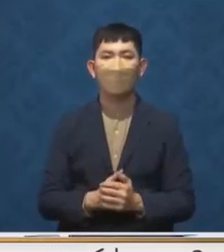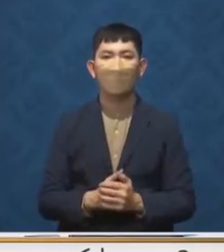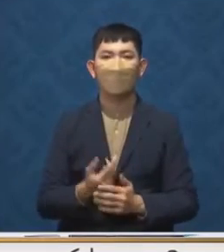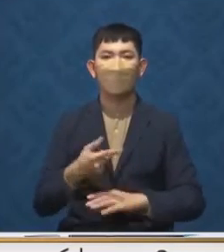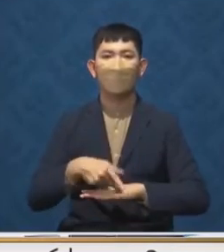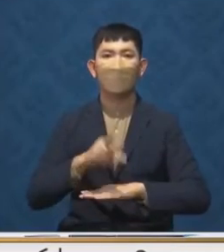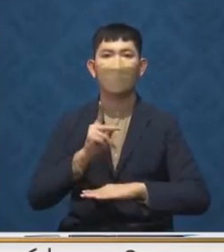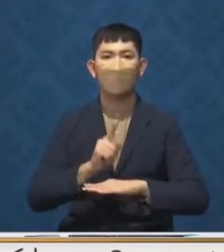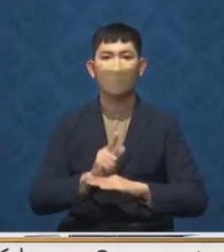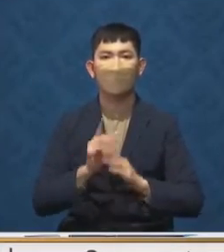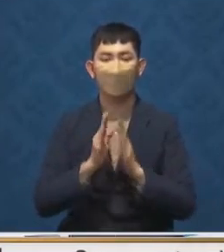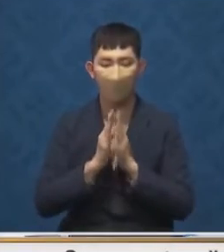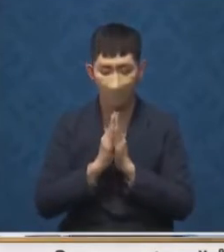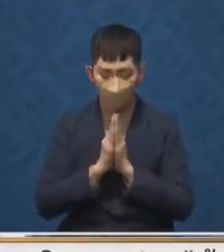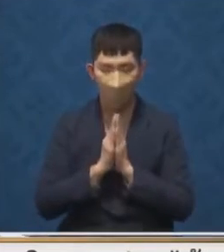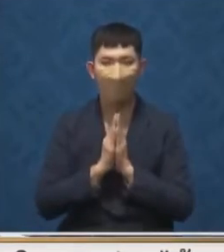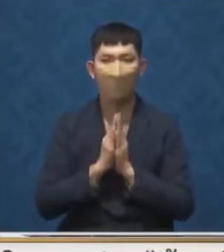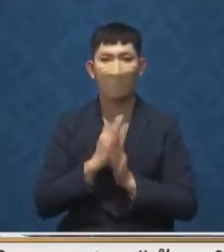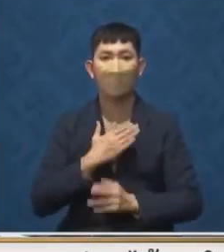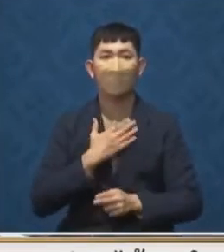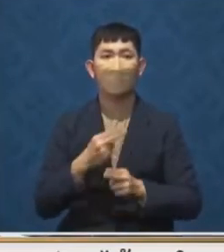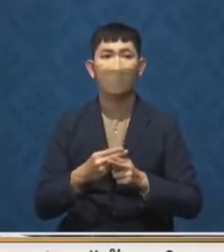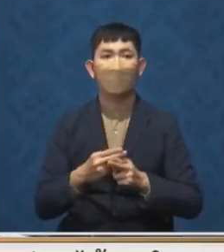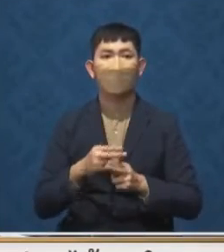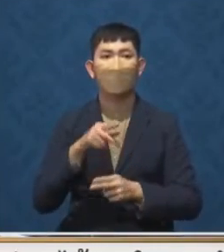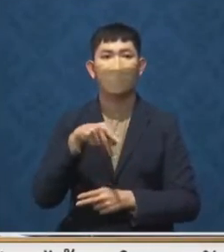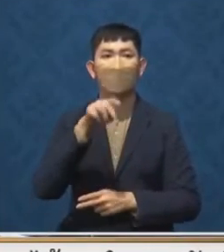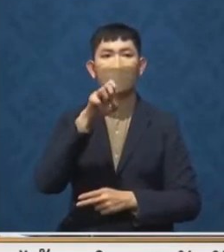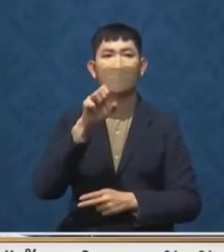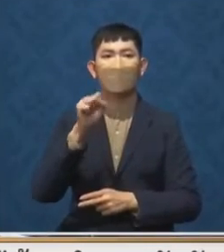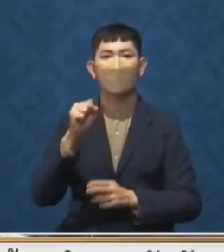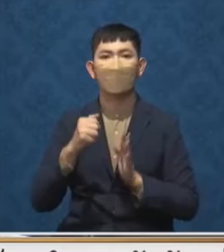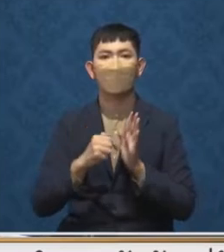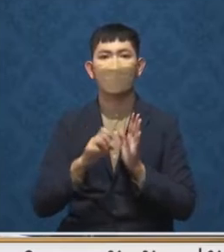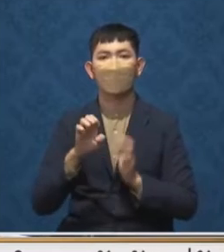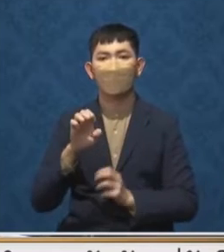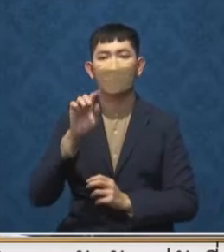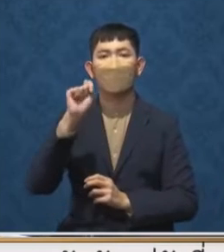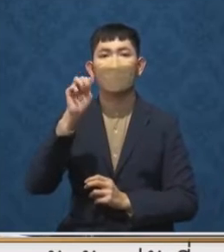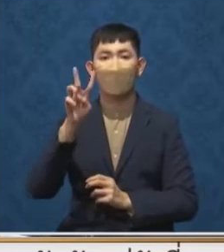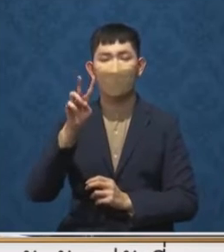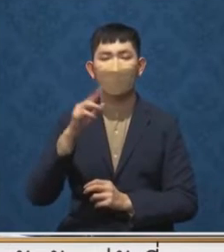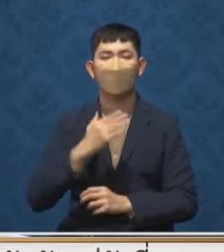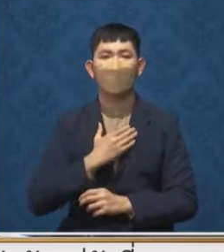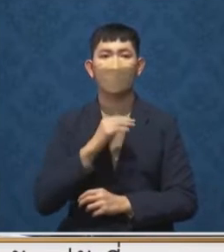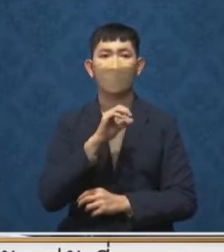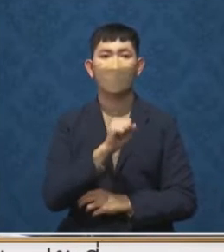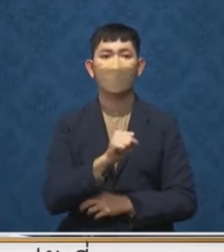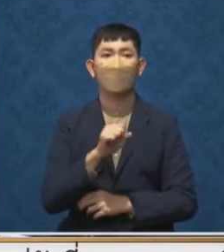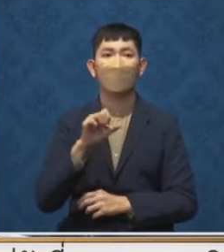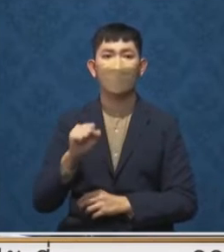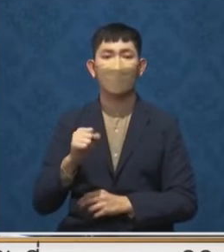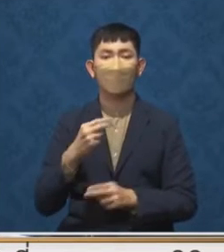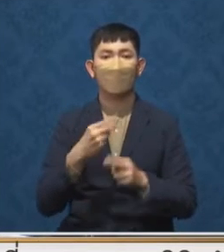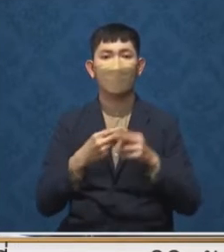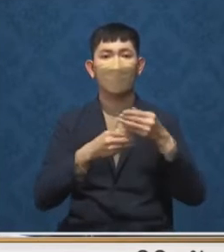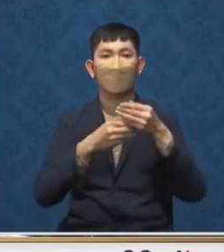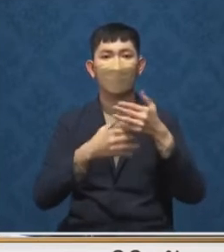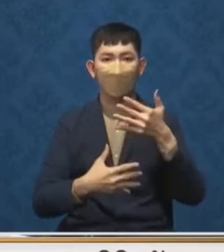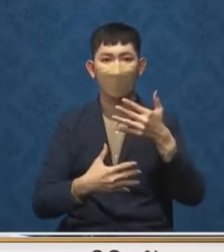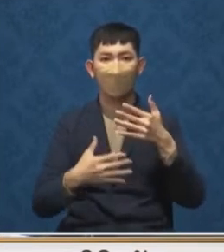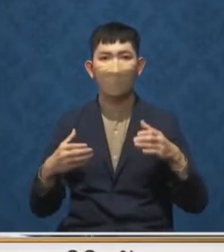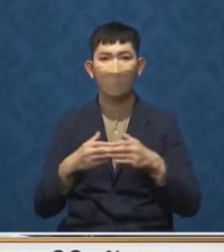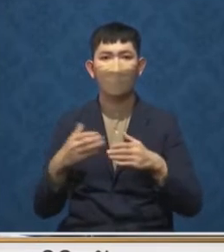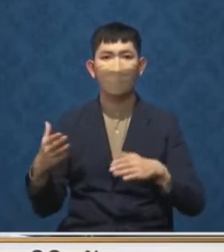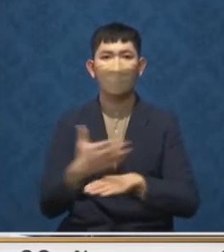กราบเรียนท่านประธานที่เคารพกระผมนายพิสิทธิ์ลีอาธรรมสมาชิกสภาผู้แทนราษฎรแบบบัญชีรายชื่